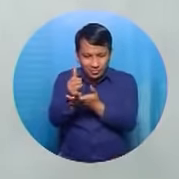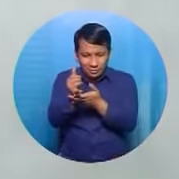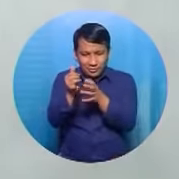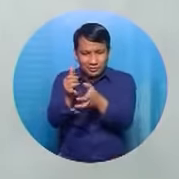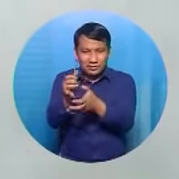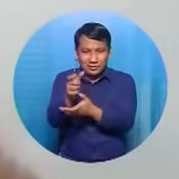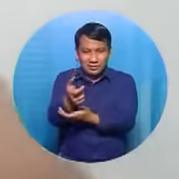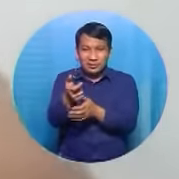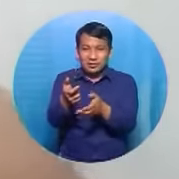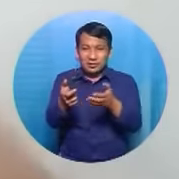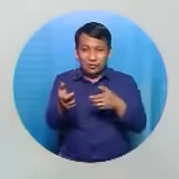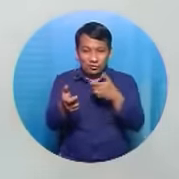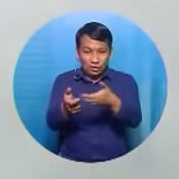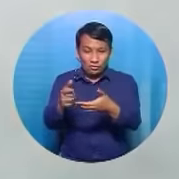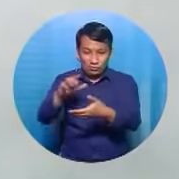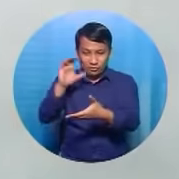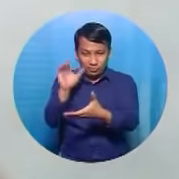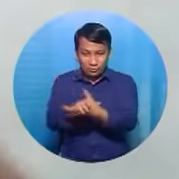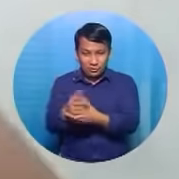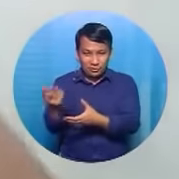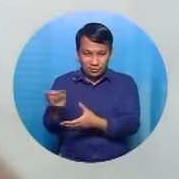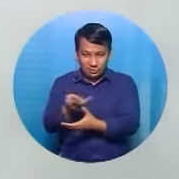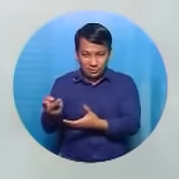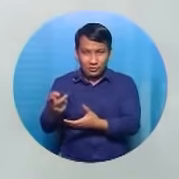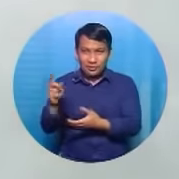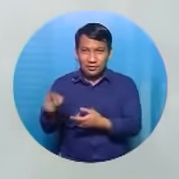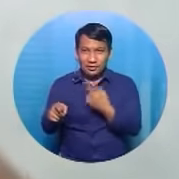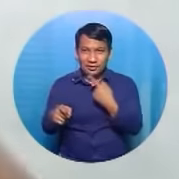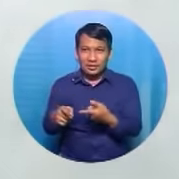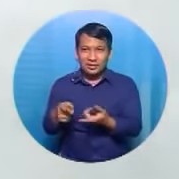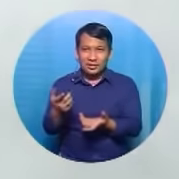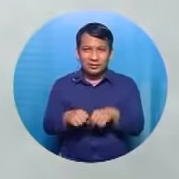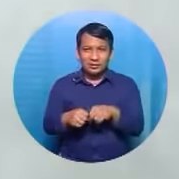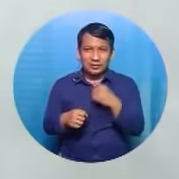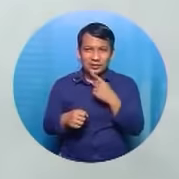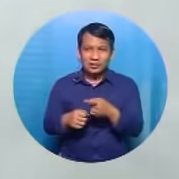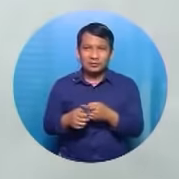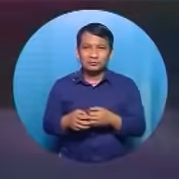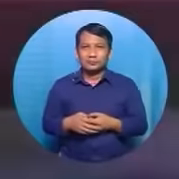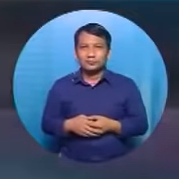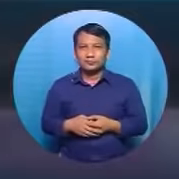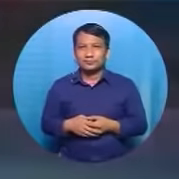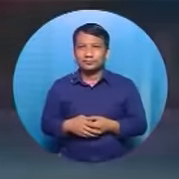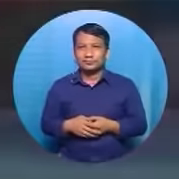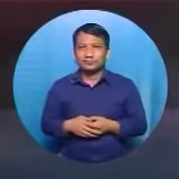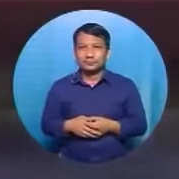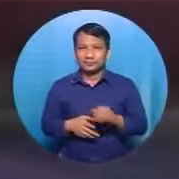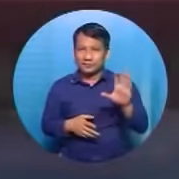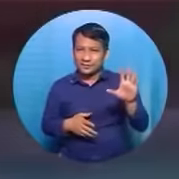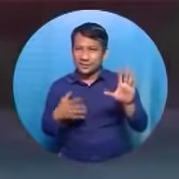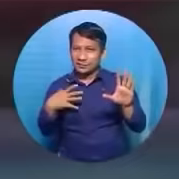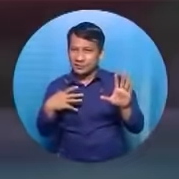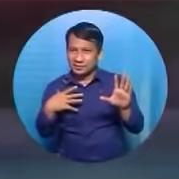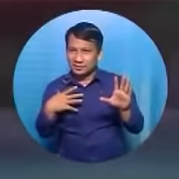ko, ito yung asawa ko magkakabit sa kabit niya. Okay, sandali pa.